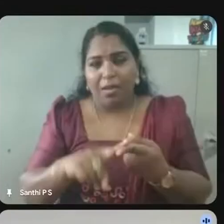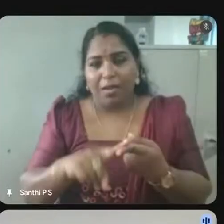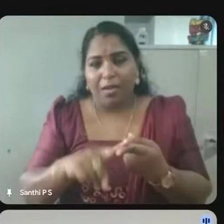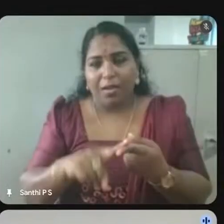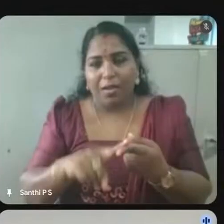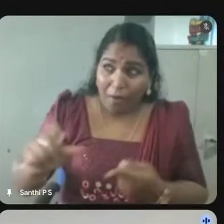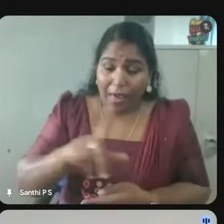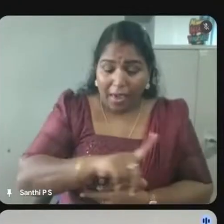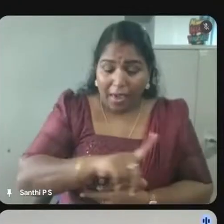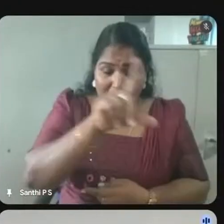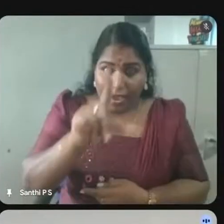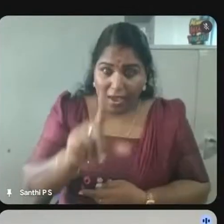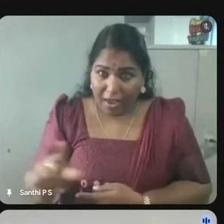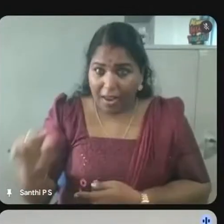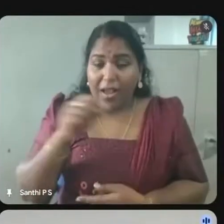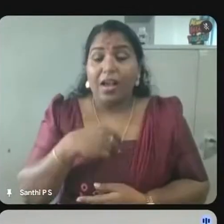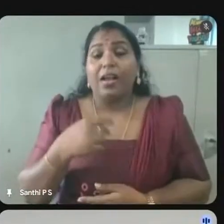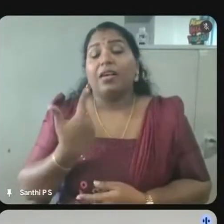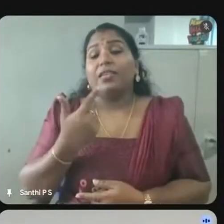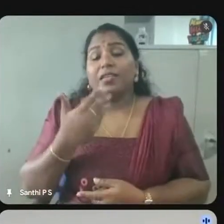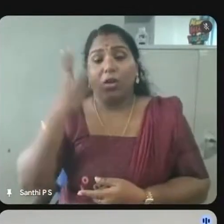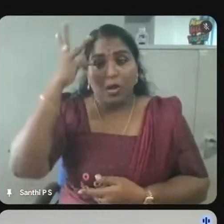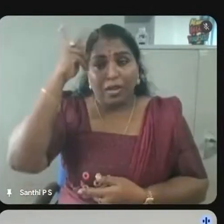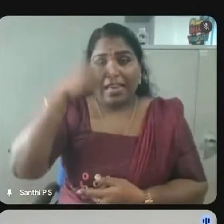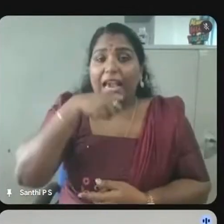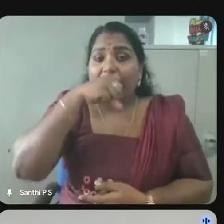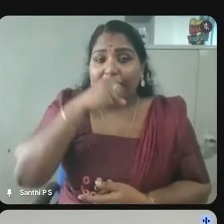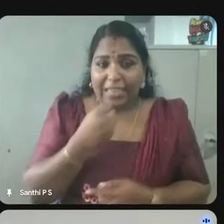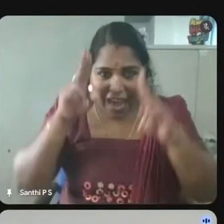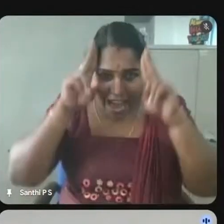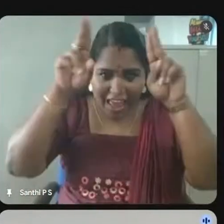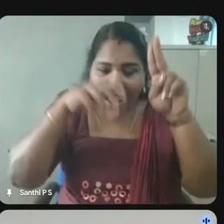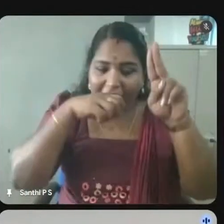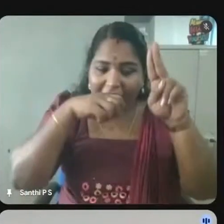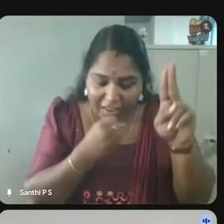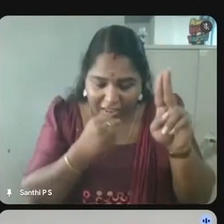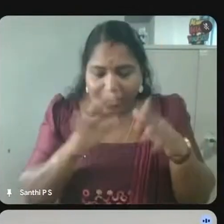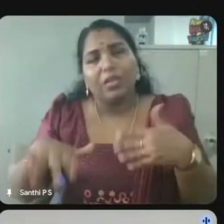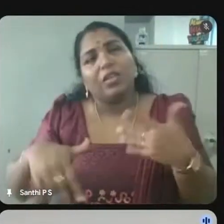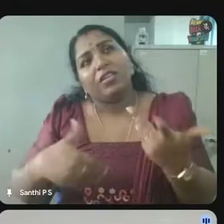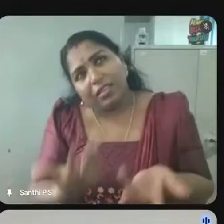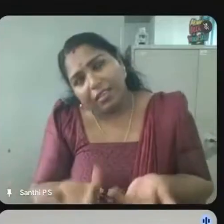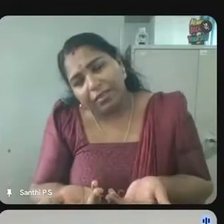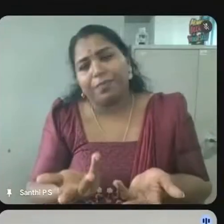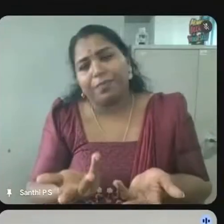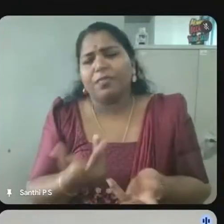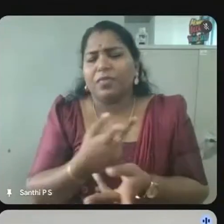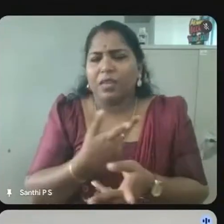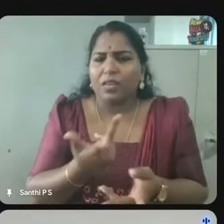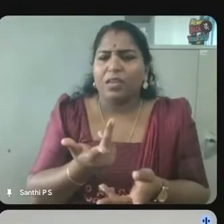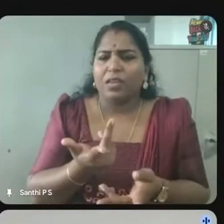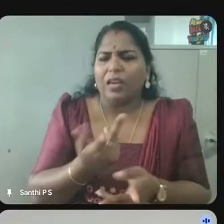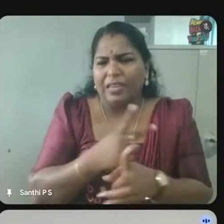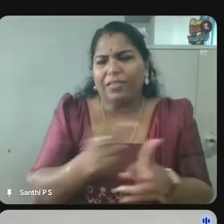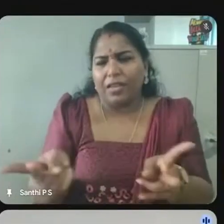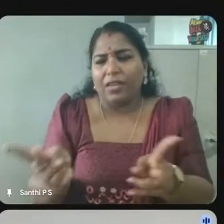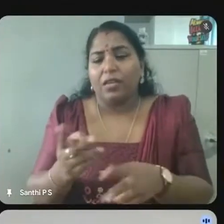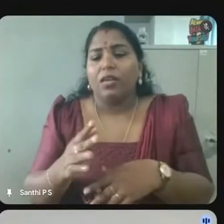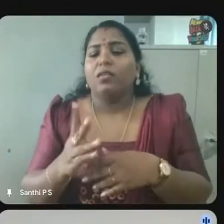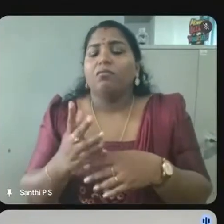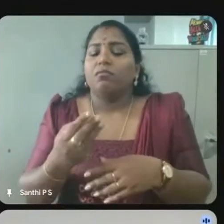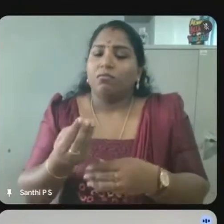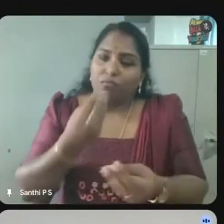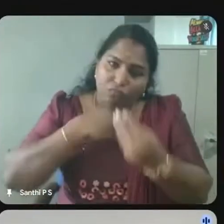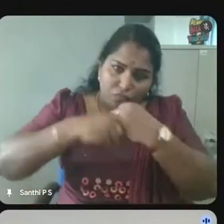ഫിഷ്, ഇതൊക്കെ സ്വീറ്റ്, മധുരക്കിഴങ്ങ്, ഇതൊക്കെ നല്ലപോലെ ഡയറ്റിൽ ഇൻക്ലൂഡ് ചെയ്യാവുന്നതാണ്. അതുപോലെ റെറ്റിനൽ ഡിറ്റാച്ച്മെന്റ്,